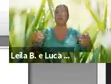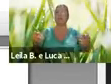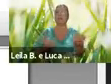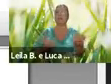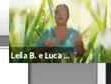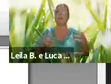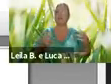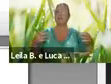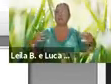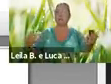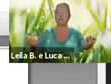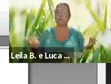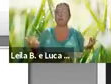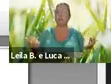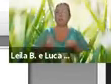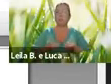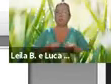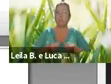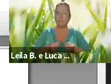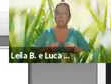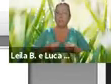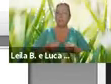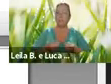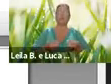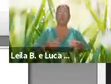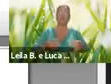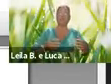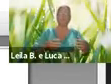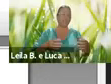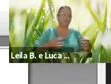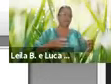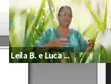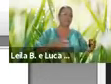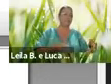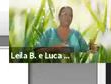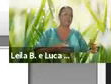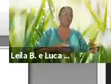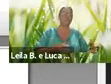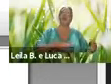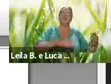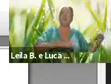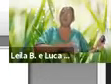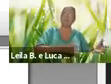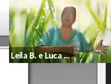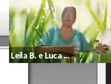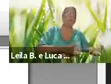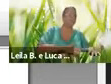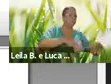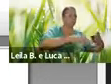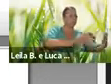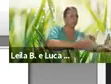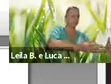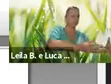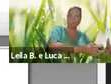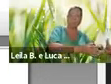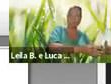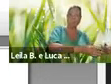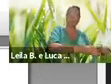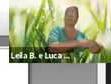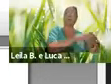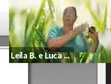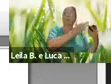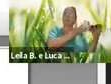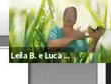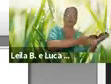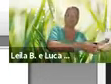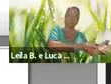bisogno di dire dei paroloni a un bambino, dobbiamo dire le frasi, diciamo, amore mio, fa pace col tuo